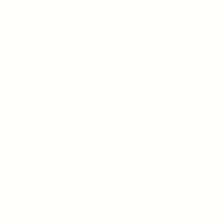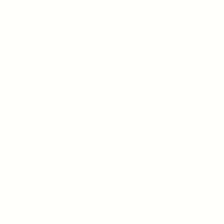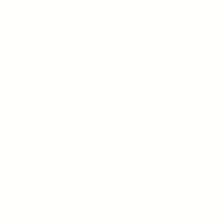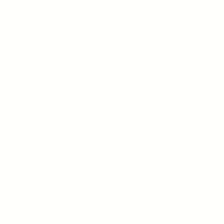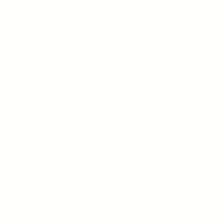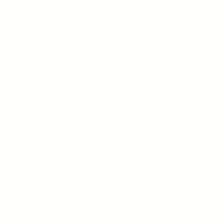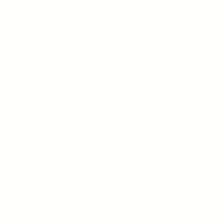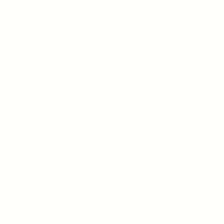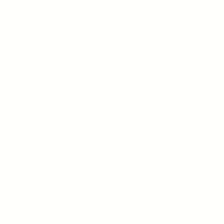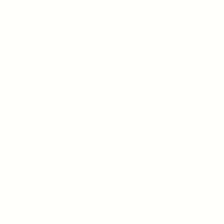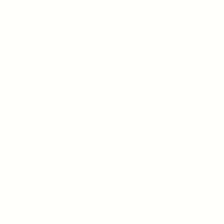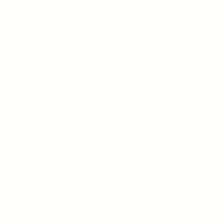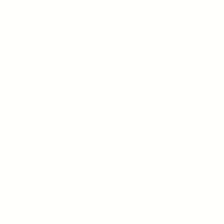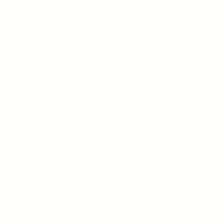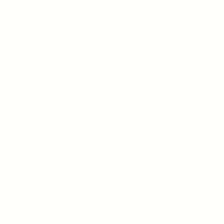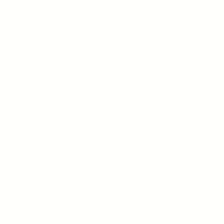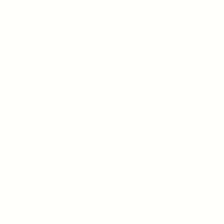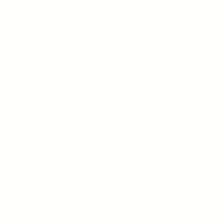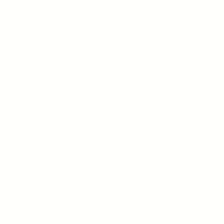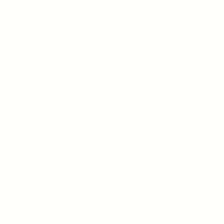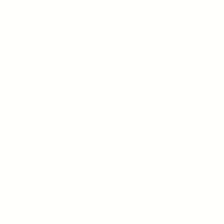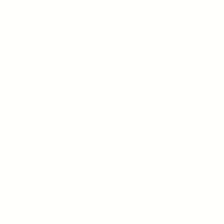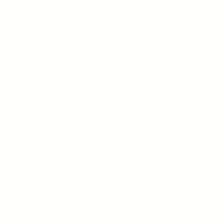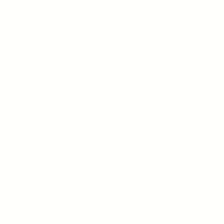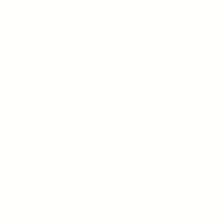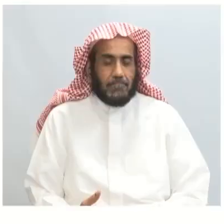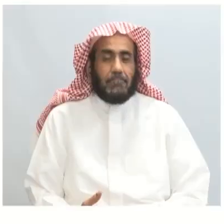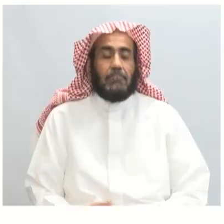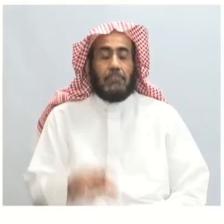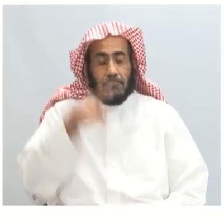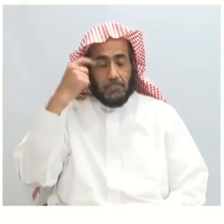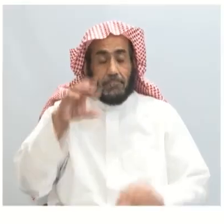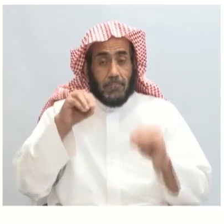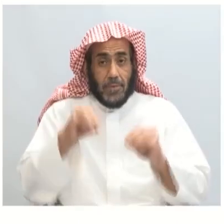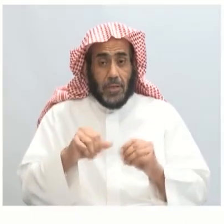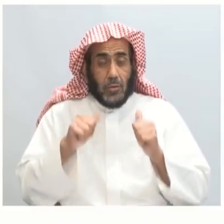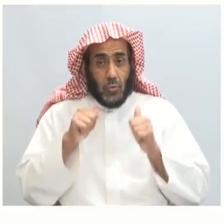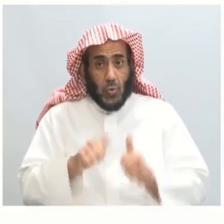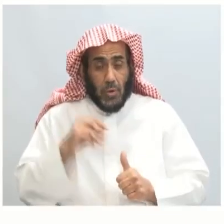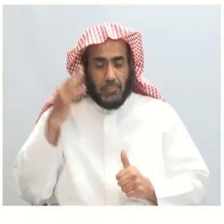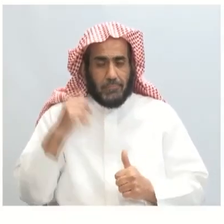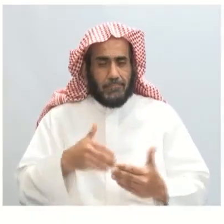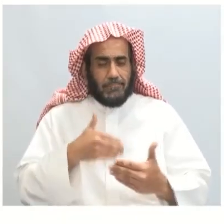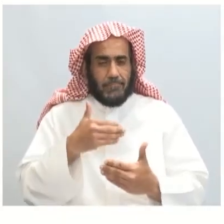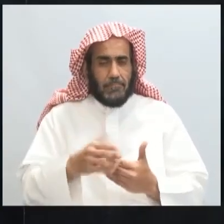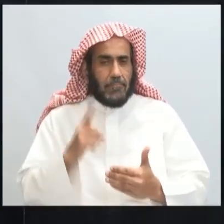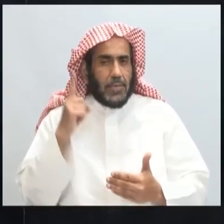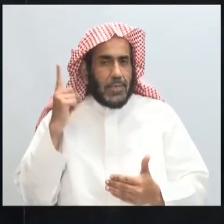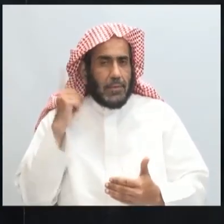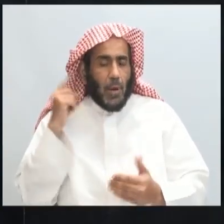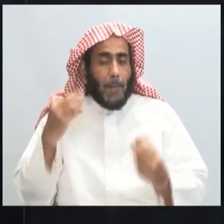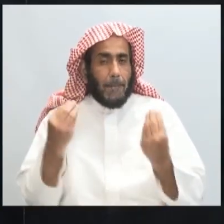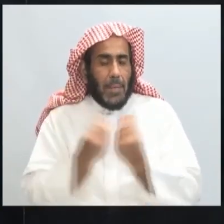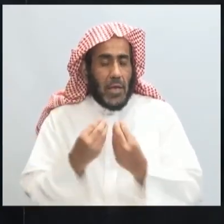اليس التهور درب العدم اذا طلابي وطالباتي بعدما استمعنا